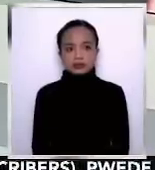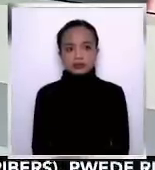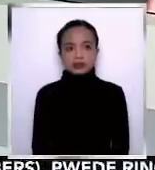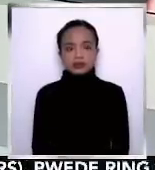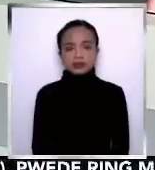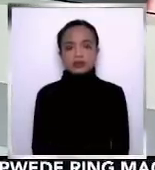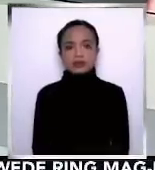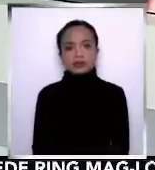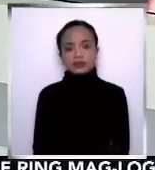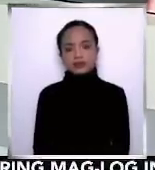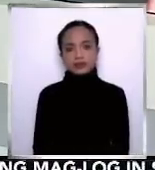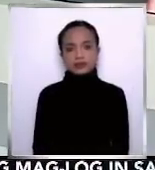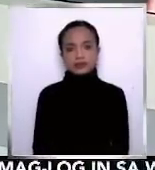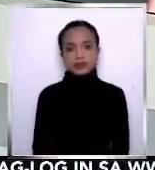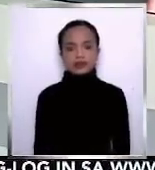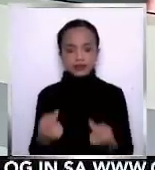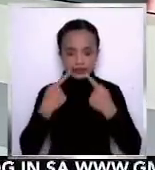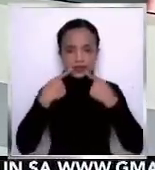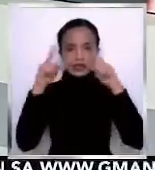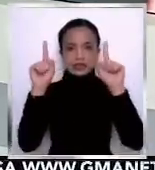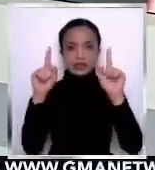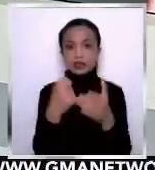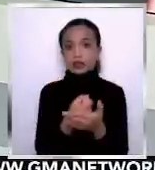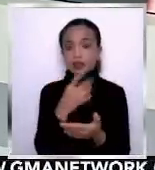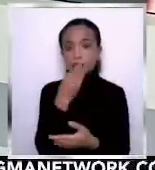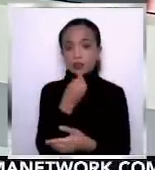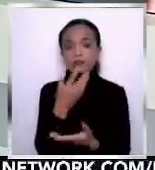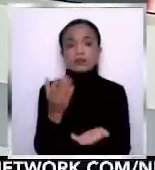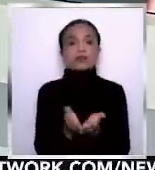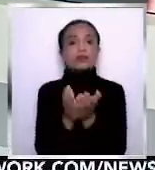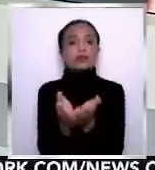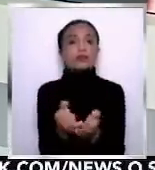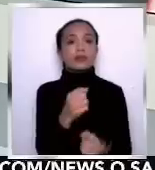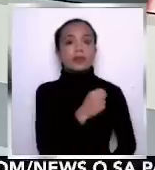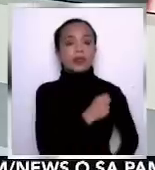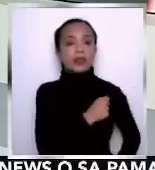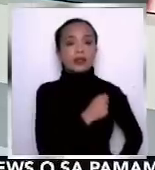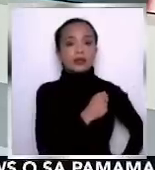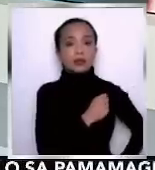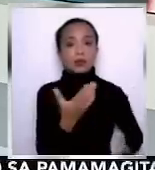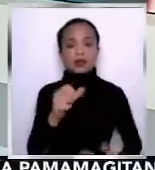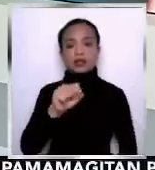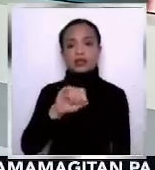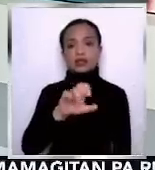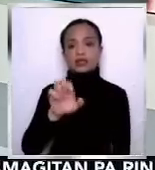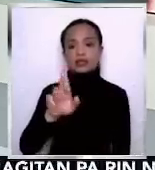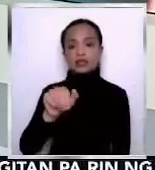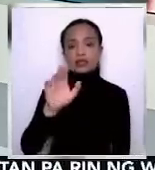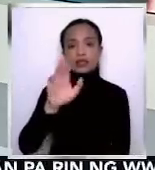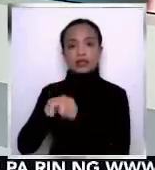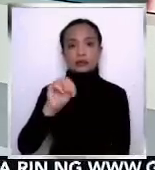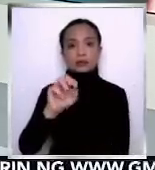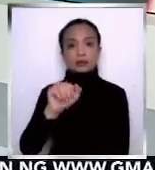Tagumpay na nakapaghatid ng supply at mga kapalitang sundalo ang barko ng Pilipinas sa BRP Sierra Madre na nakasadsad sa Ayungin Shoal.